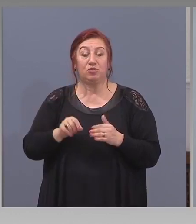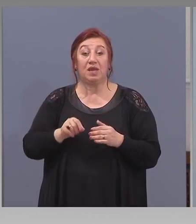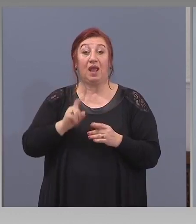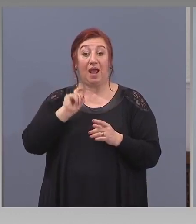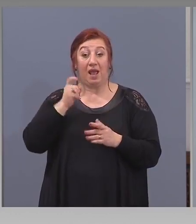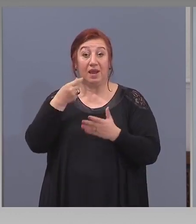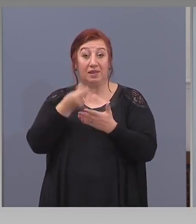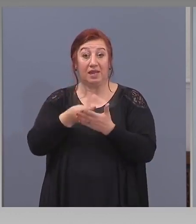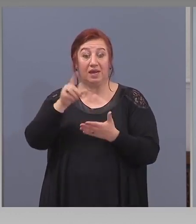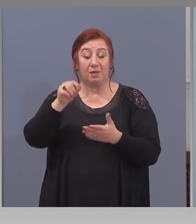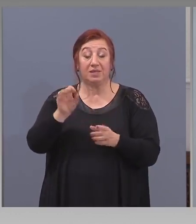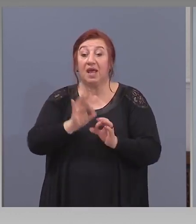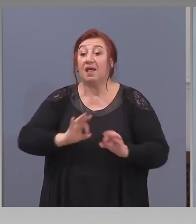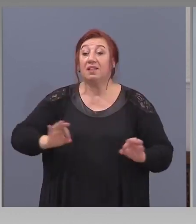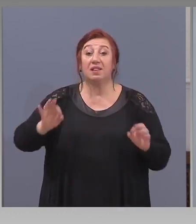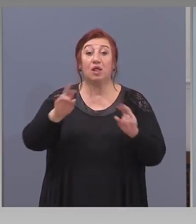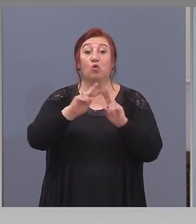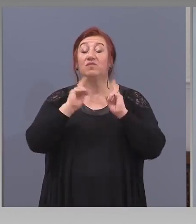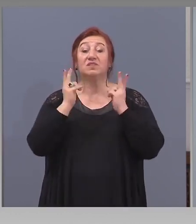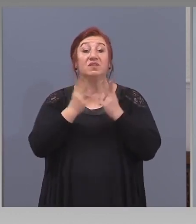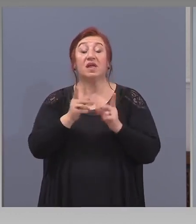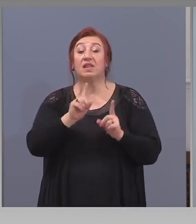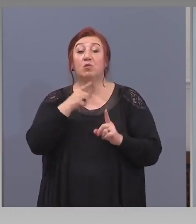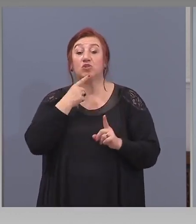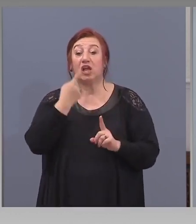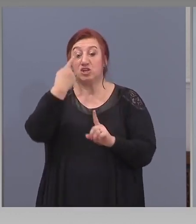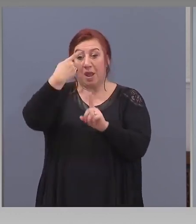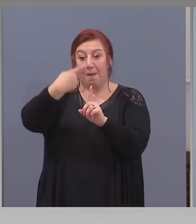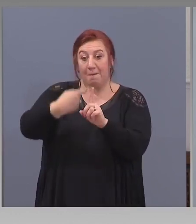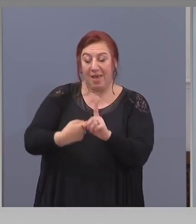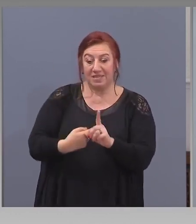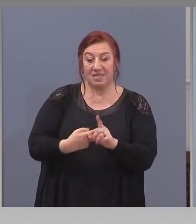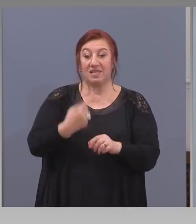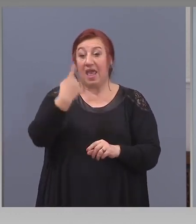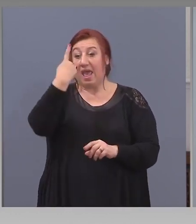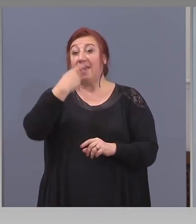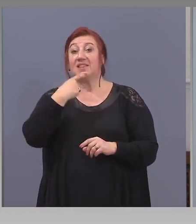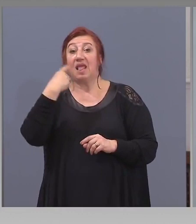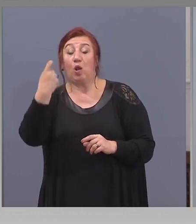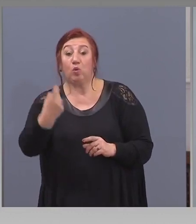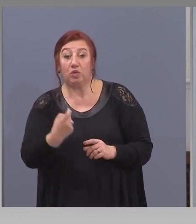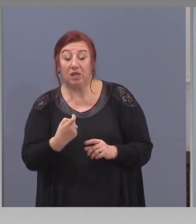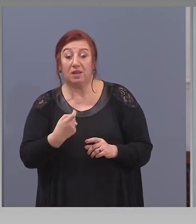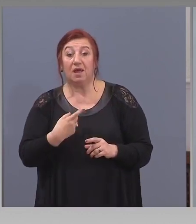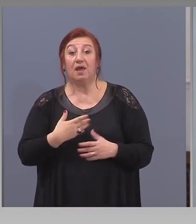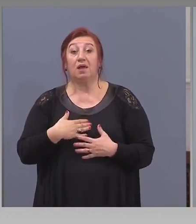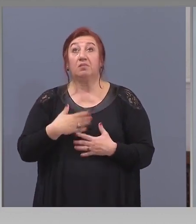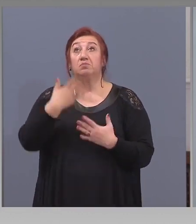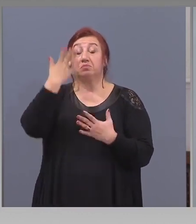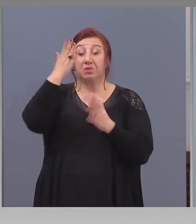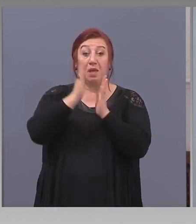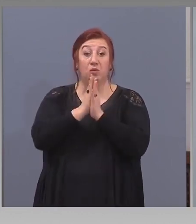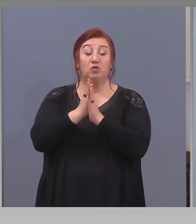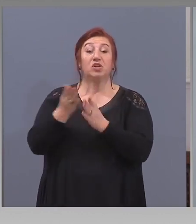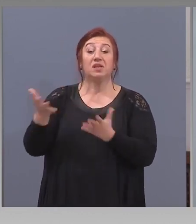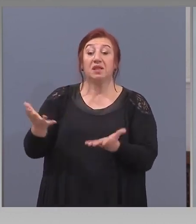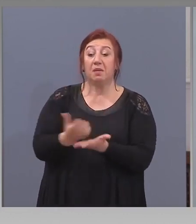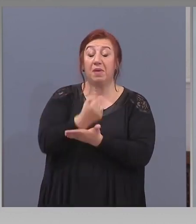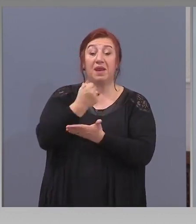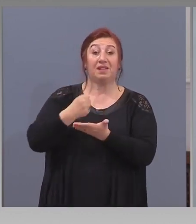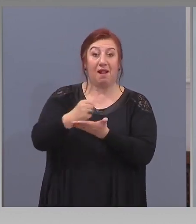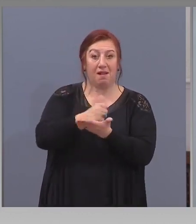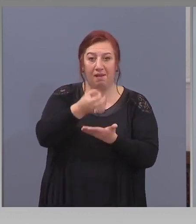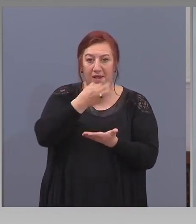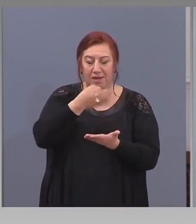каже месец, година. Няма пандемия по-малко от година до сега. Дай Боже да намерят лекарства, дай Боже да намерят